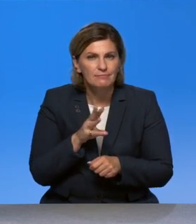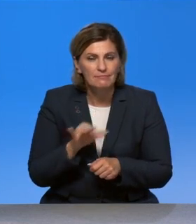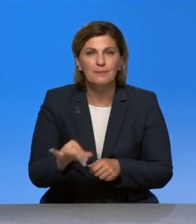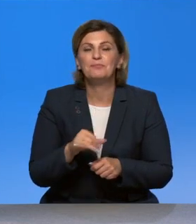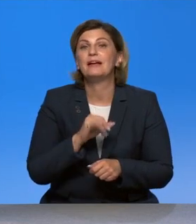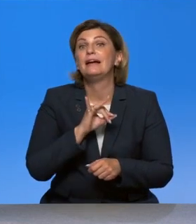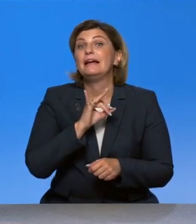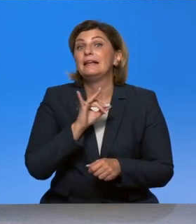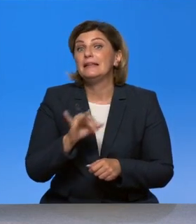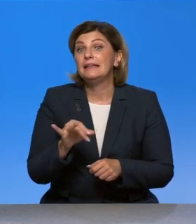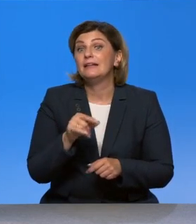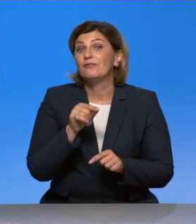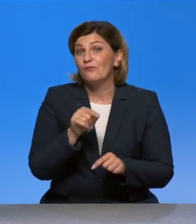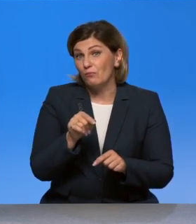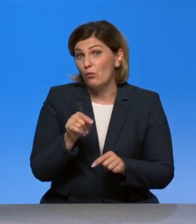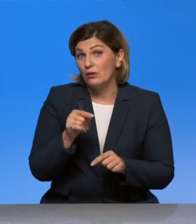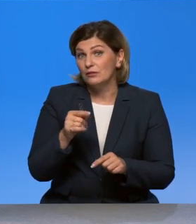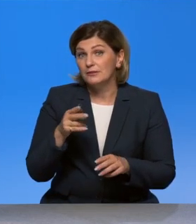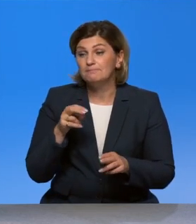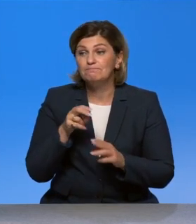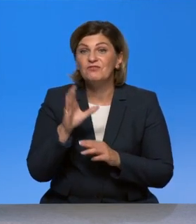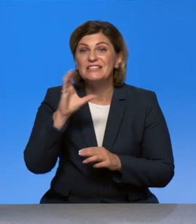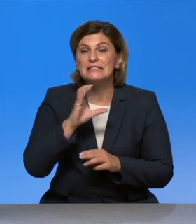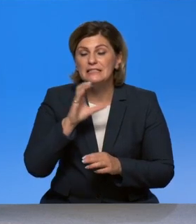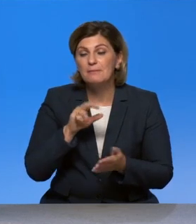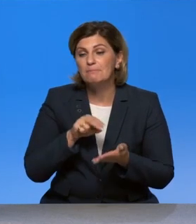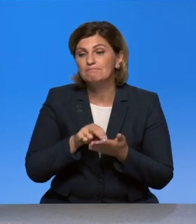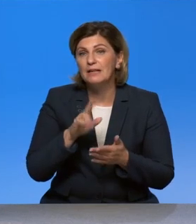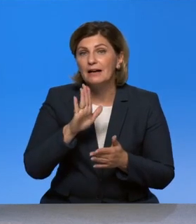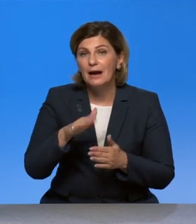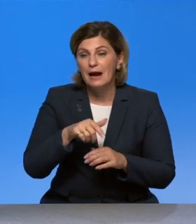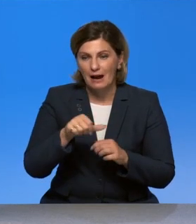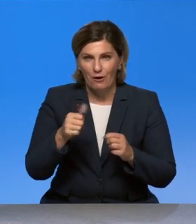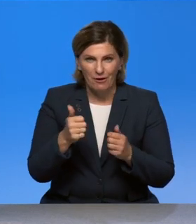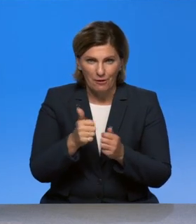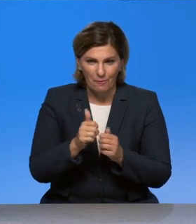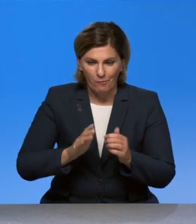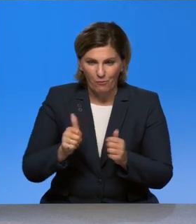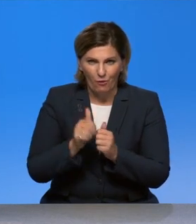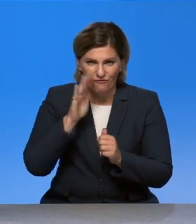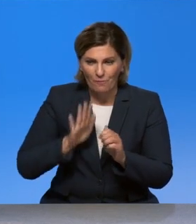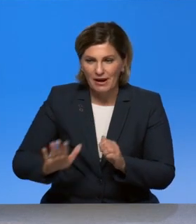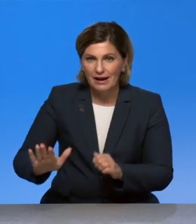19 сентября, он подошел к берегу Новой Гвинеи, его, конечно,